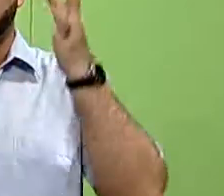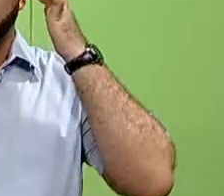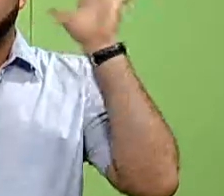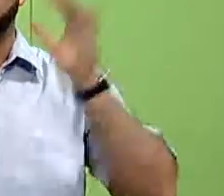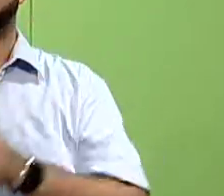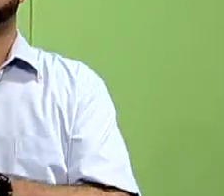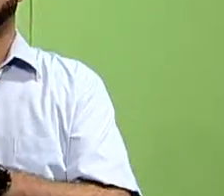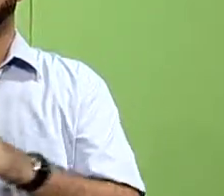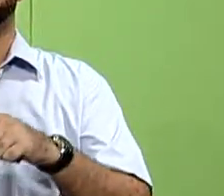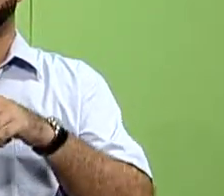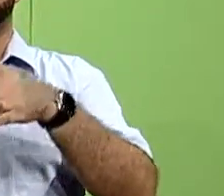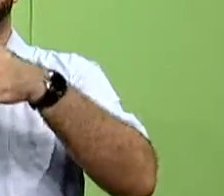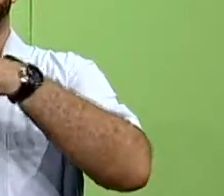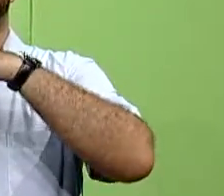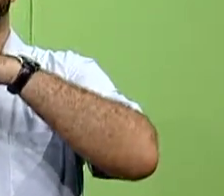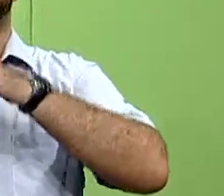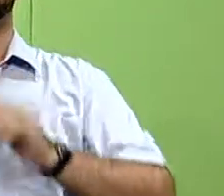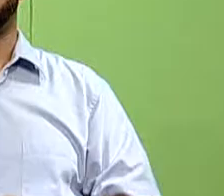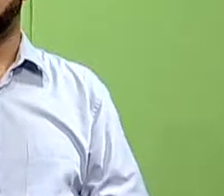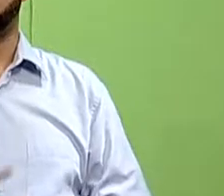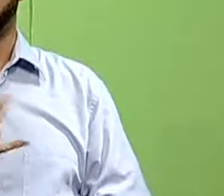haberleri sizler için derledik.